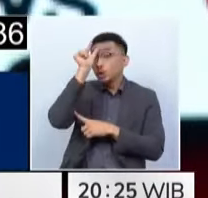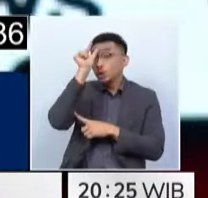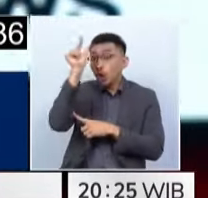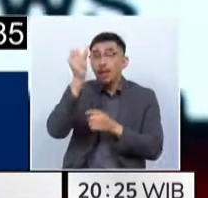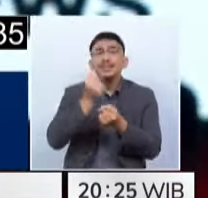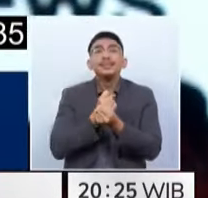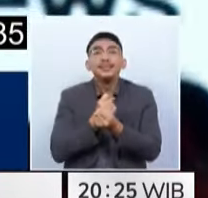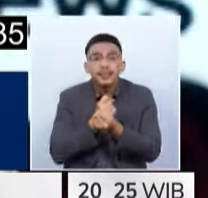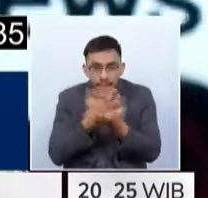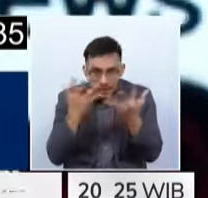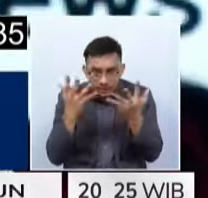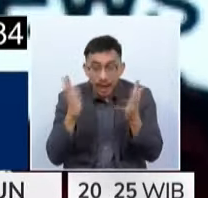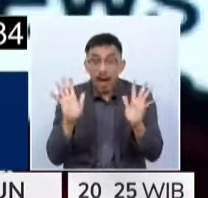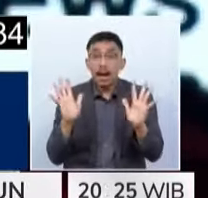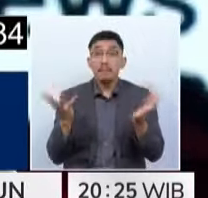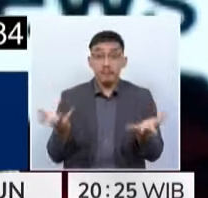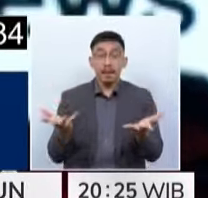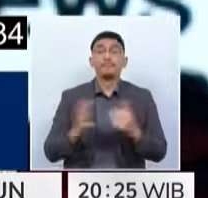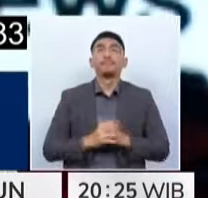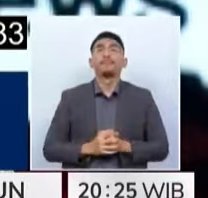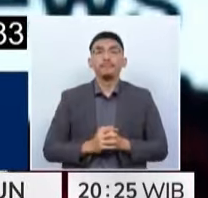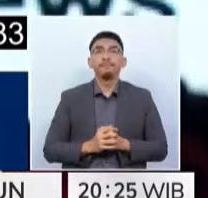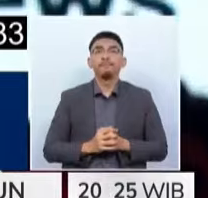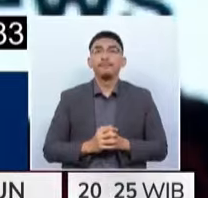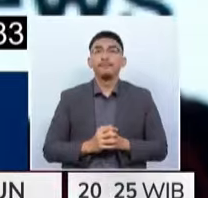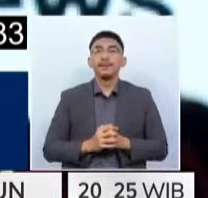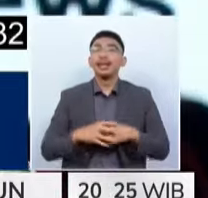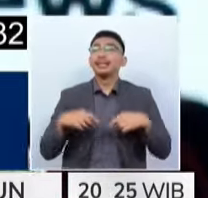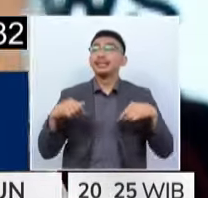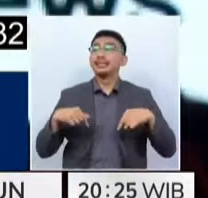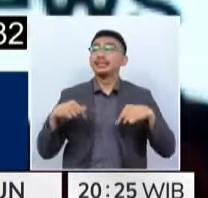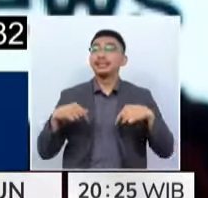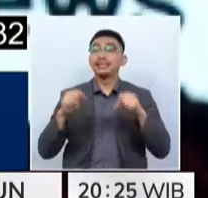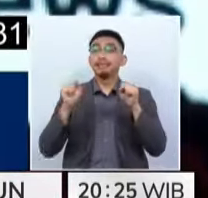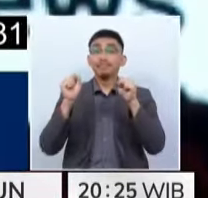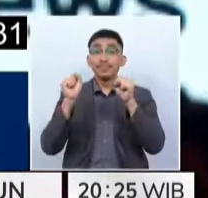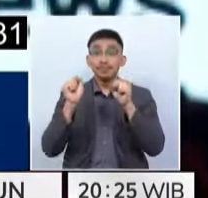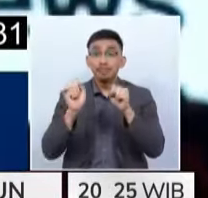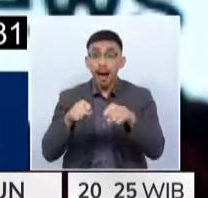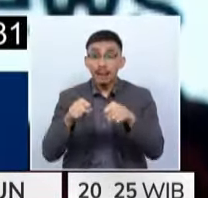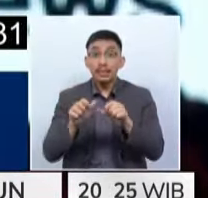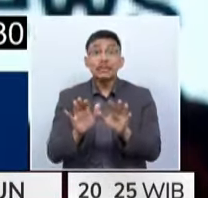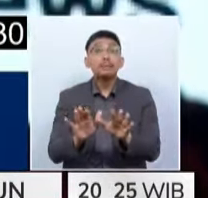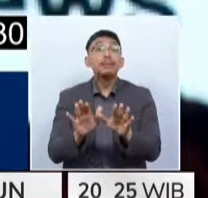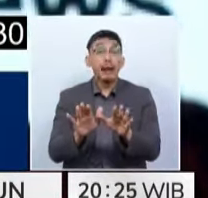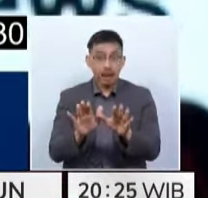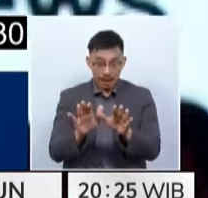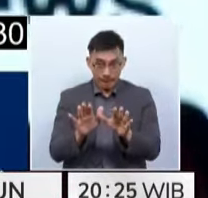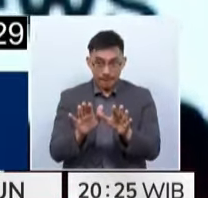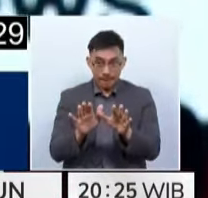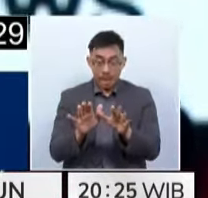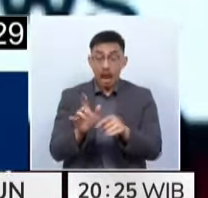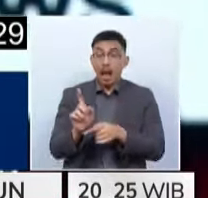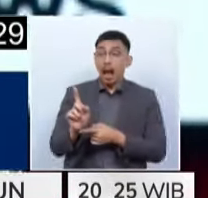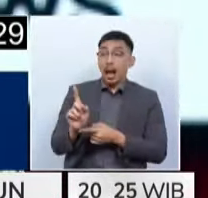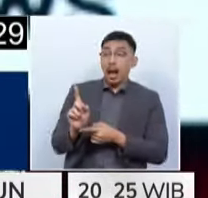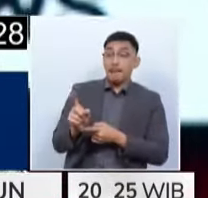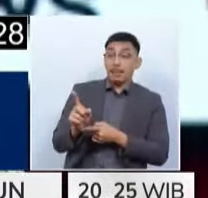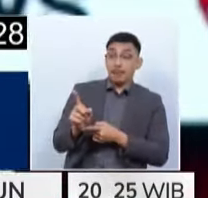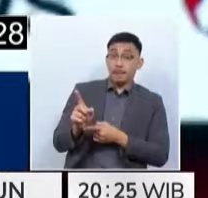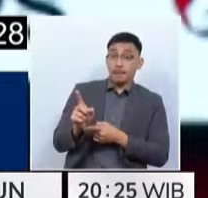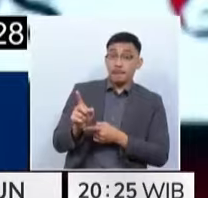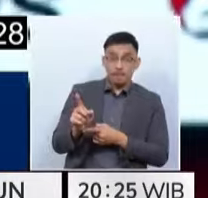Apa itu kesepakatan sementara Kenapa kesepakatan sementara ini mesti kita dorong dan